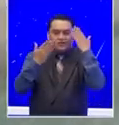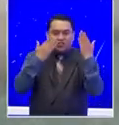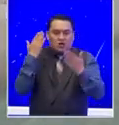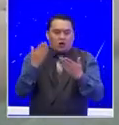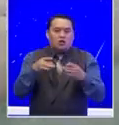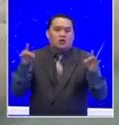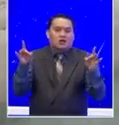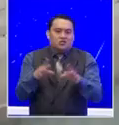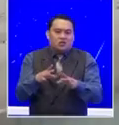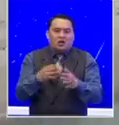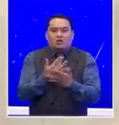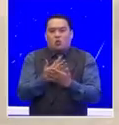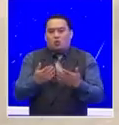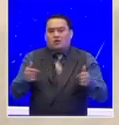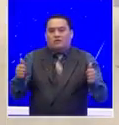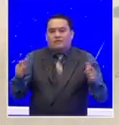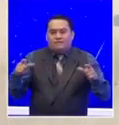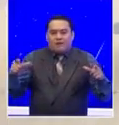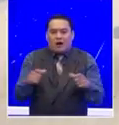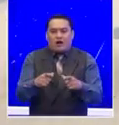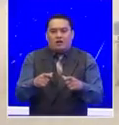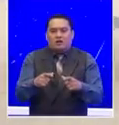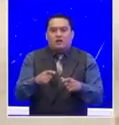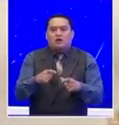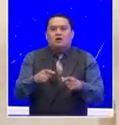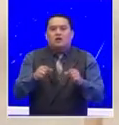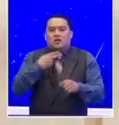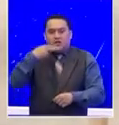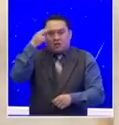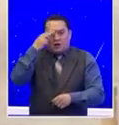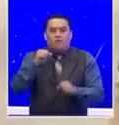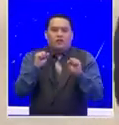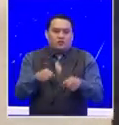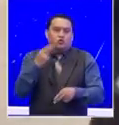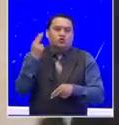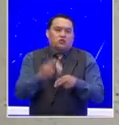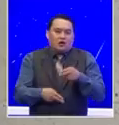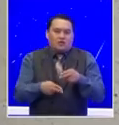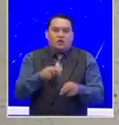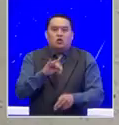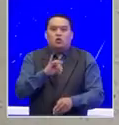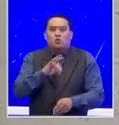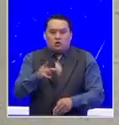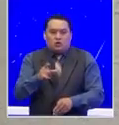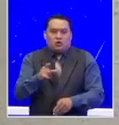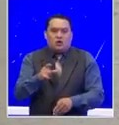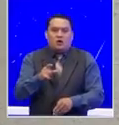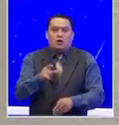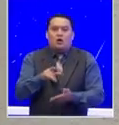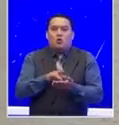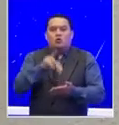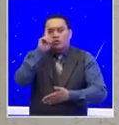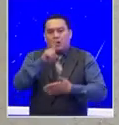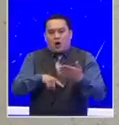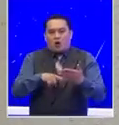заведения будет ограничен. Эксперты считают, что эпидемия коронавируса в Италии может завершиться к концу июня. В курортных городах надеются,